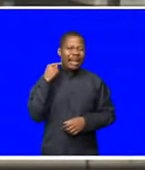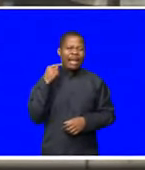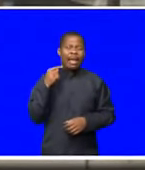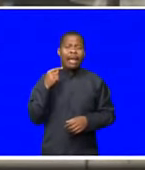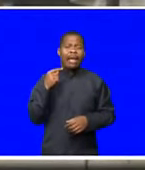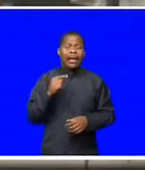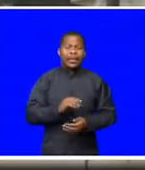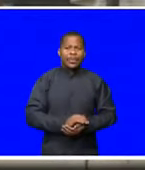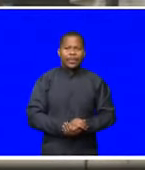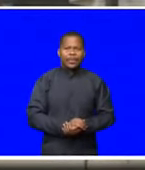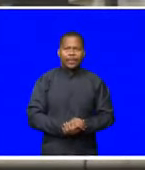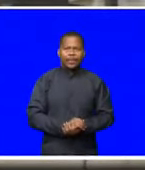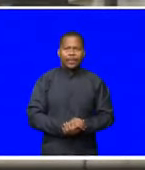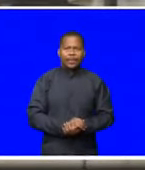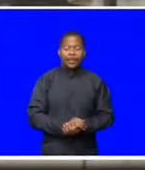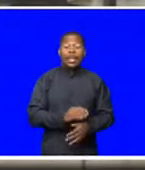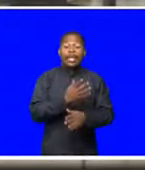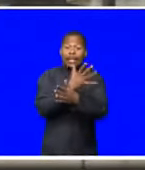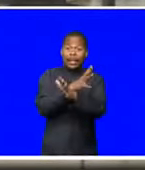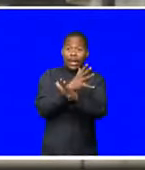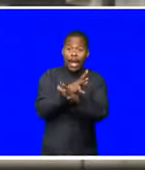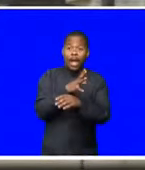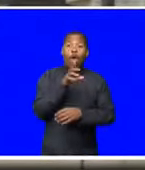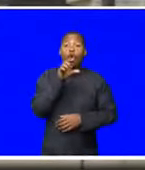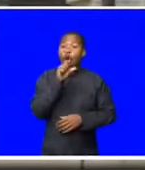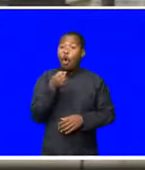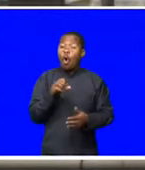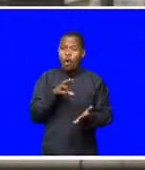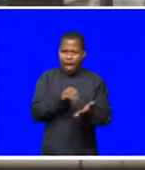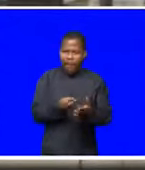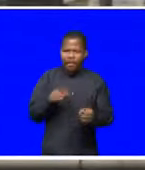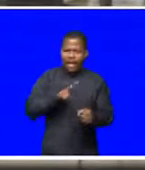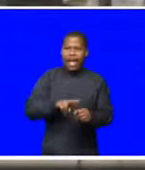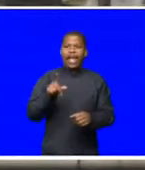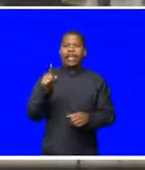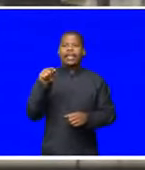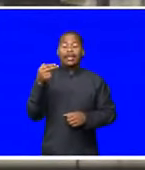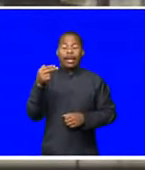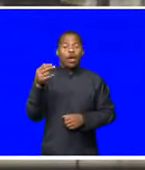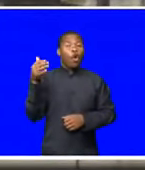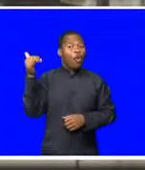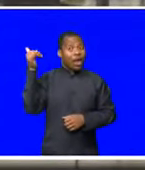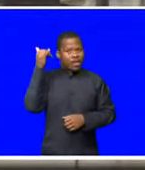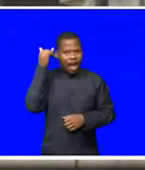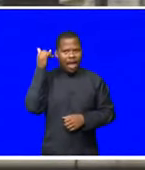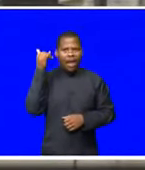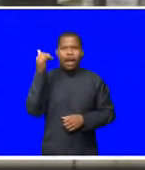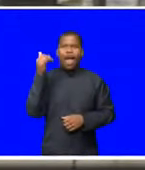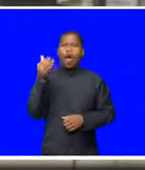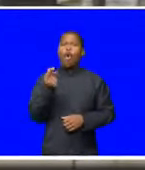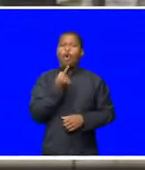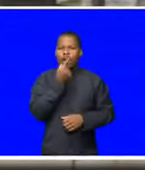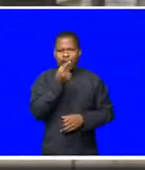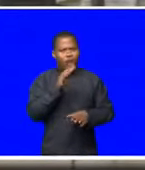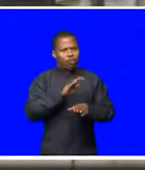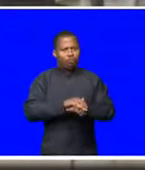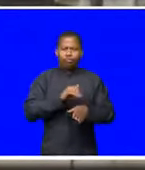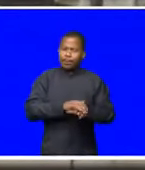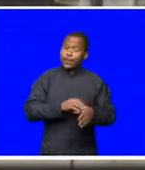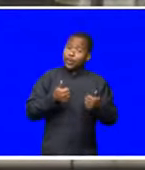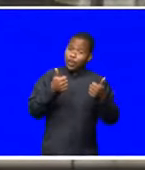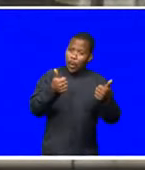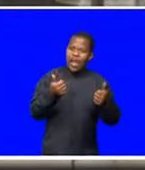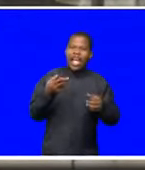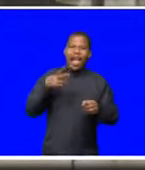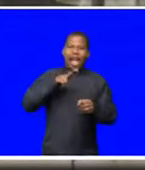lo muntu besinaye ngemgcibelo ngalesine uyangishayela uyangivusela uphilile wase uyangichazela ukuthi